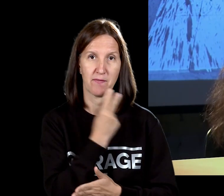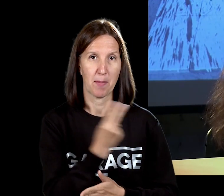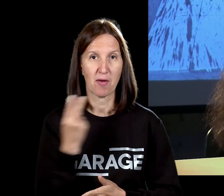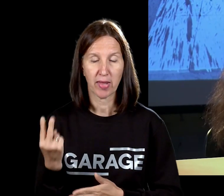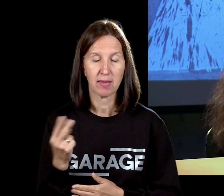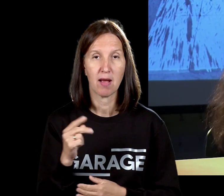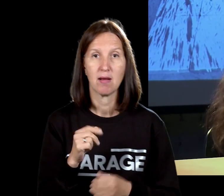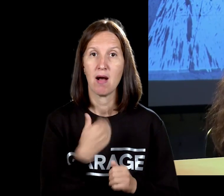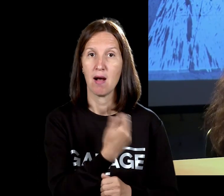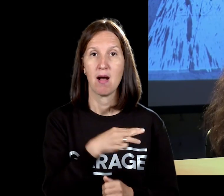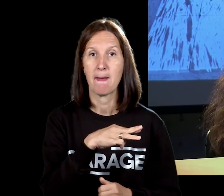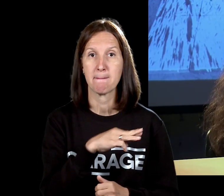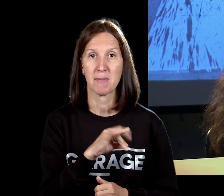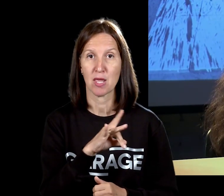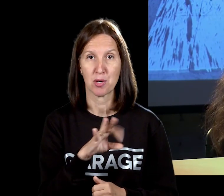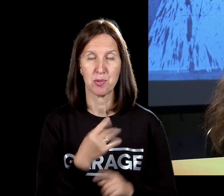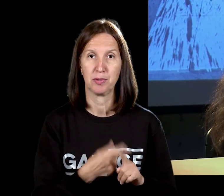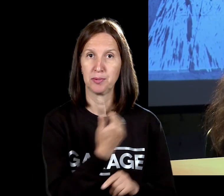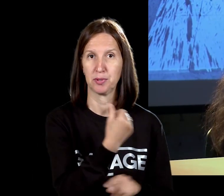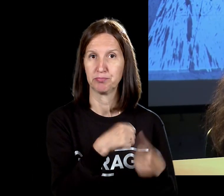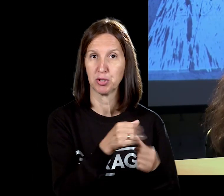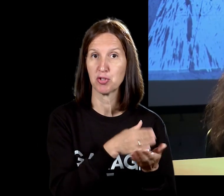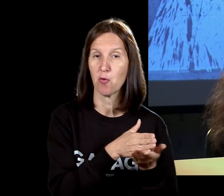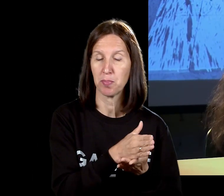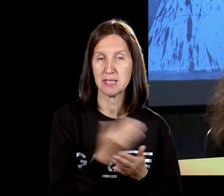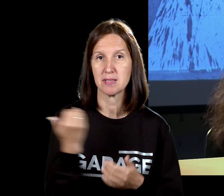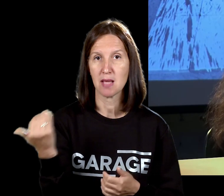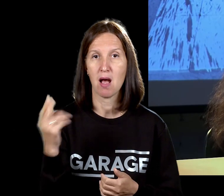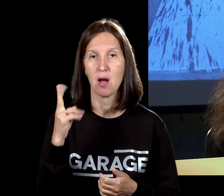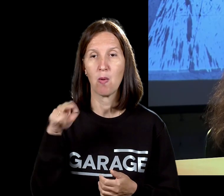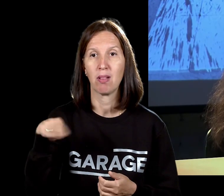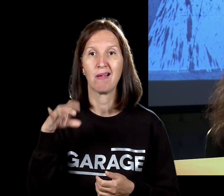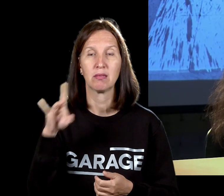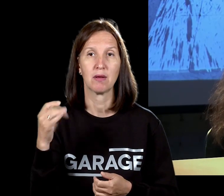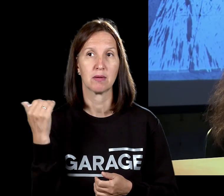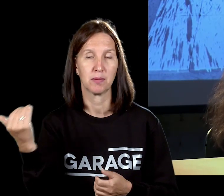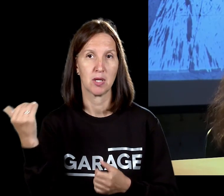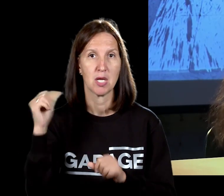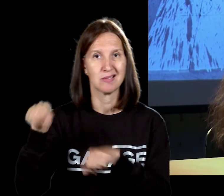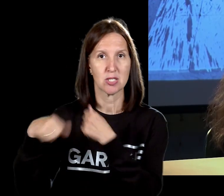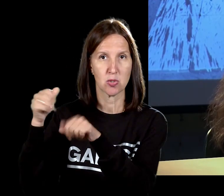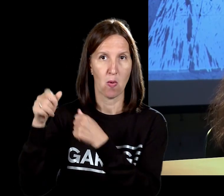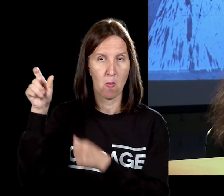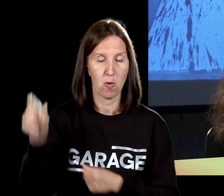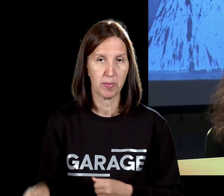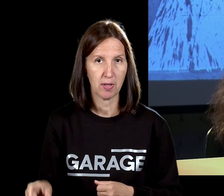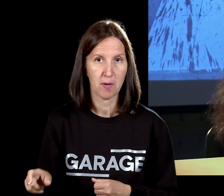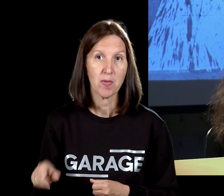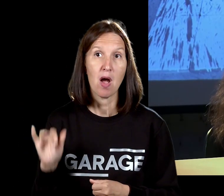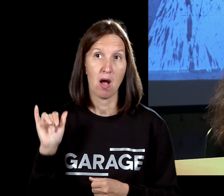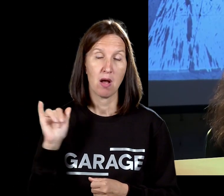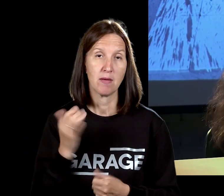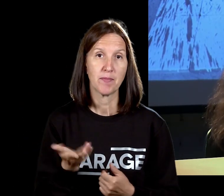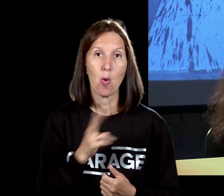прежде всего живописец, а Калдер известнее прежде всего скульптор, хотя у Миро были скульптуры, у Калдера была графика и